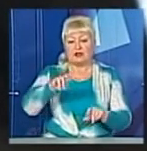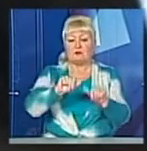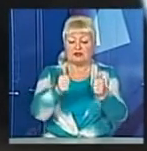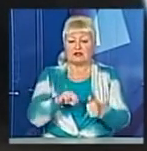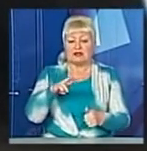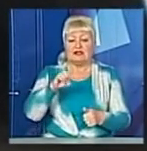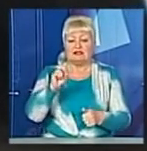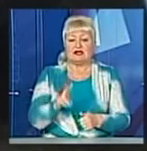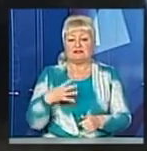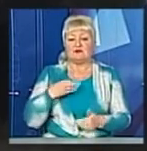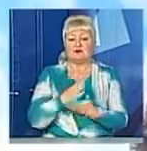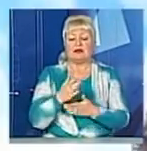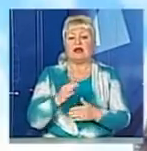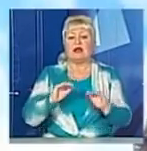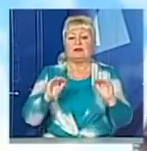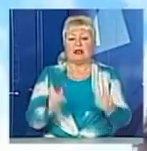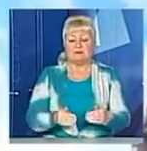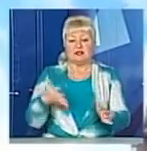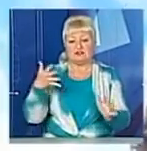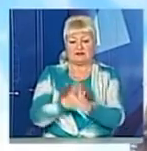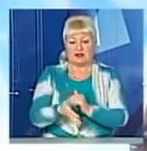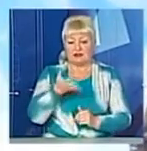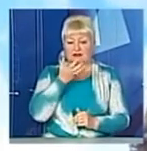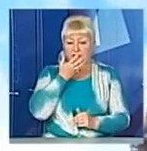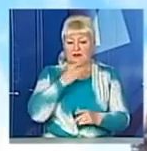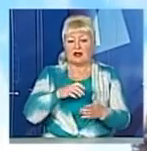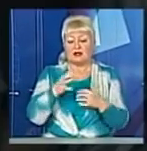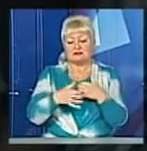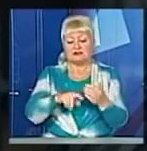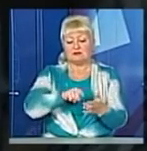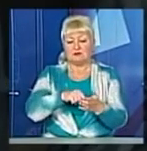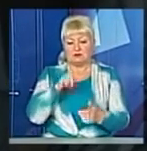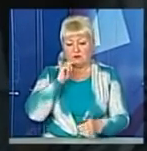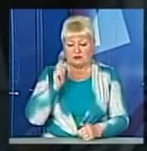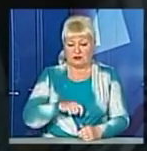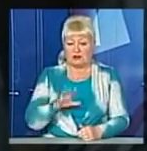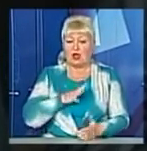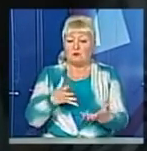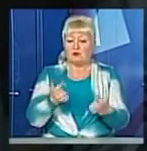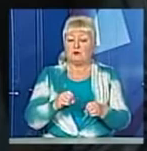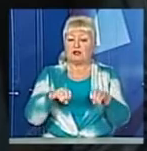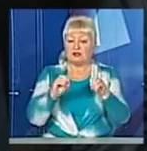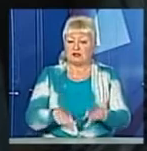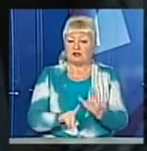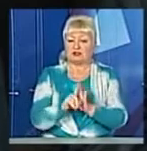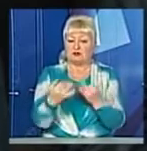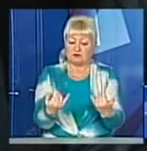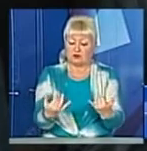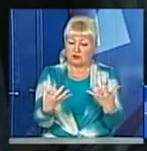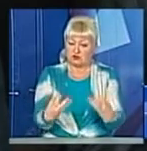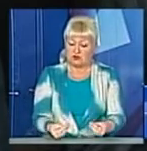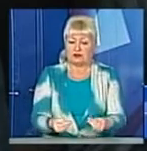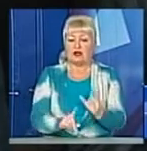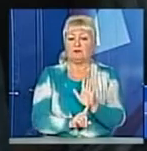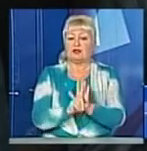ТЕЦ Львів має найменші втрати тепла серед міст в Україні. було прийнято рішення від сьогоднішнього дня